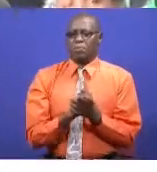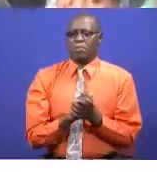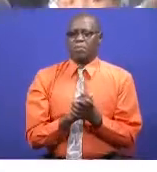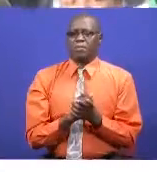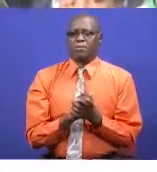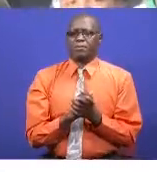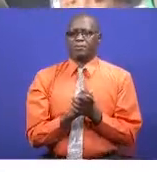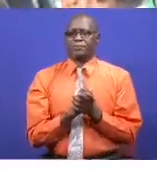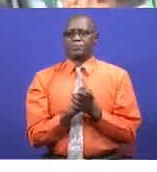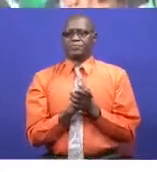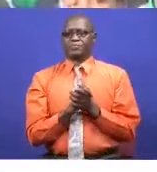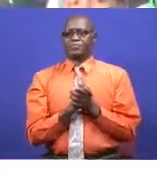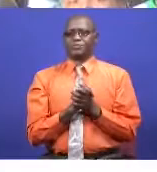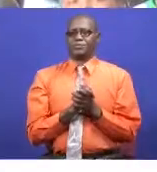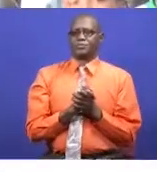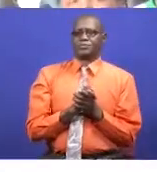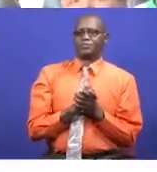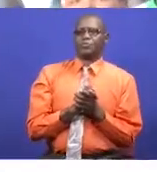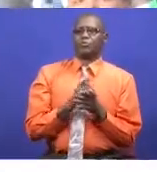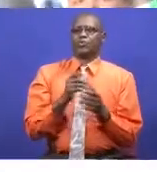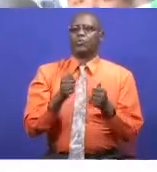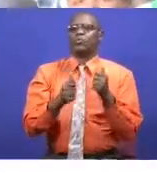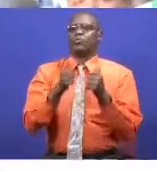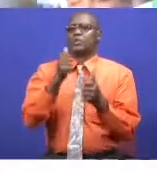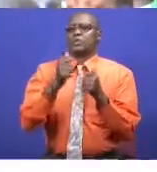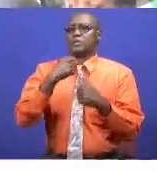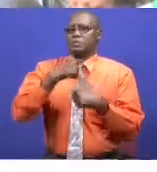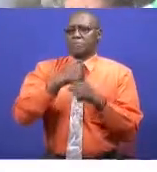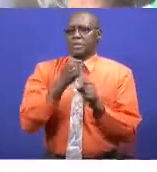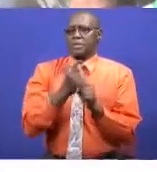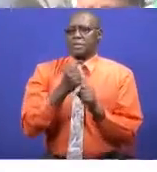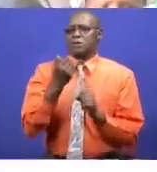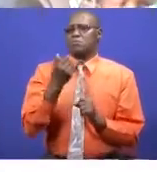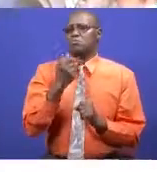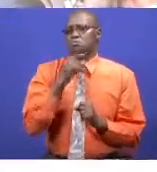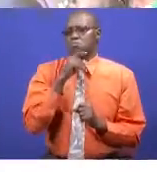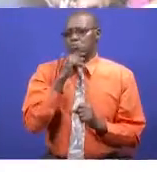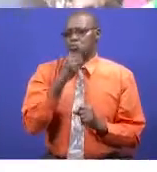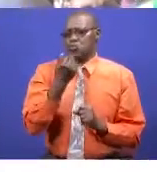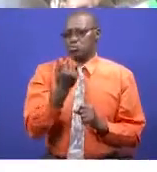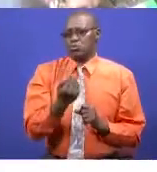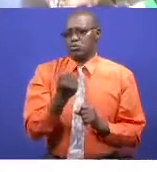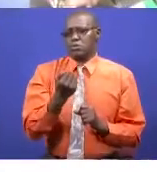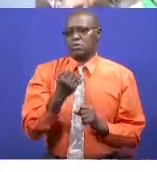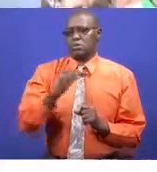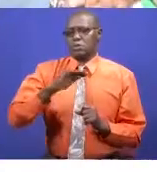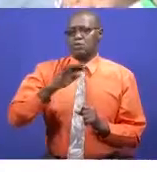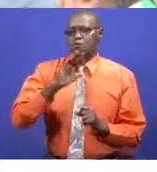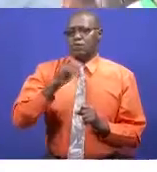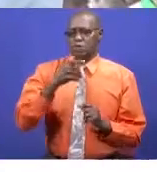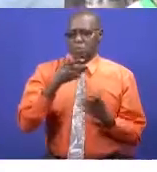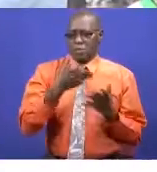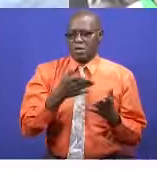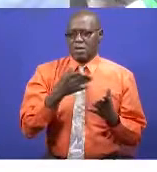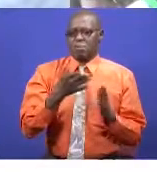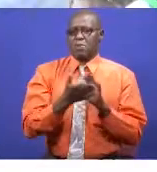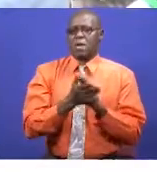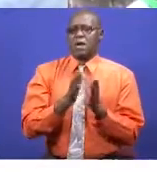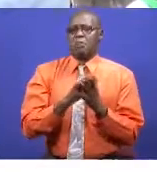wa hawataki kijana kutoka upande huu ambaye amezaliwa eneo hili kukua governor wa